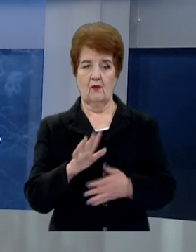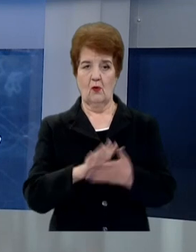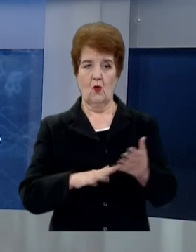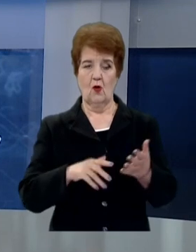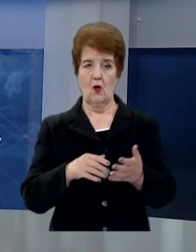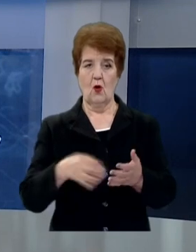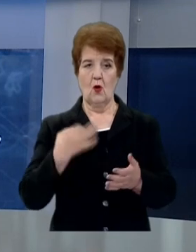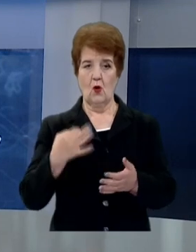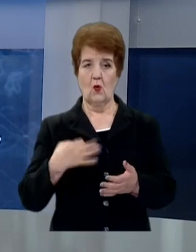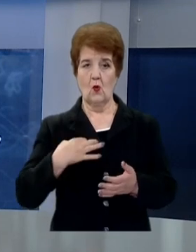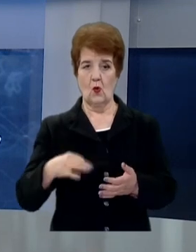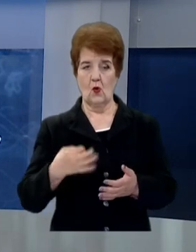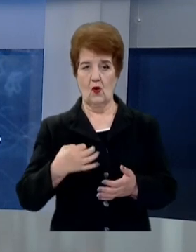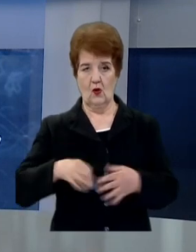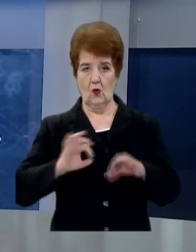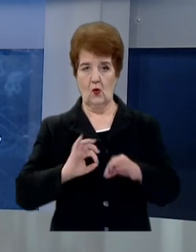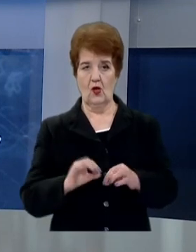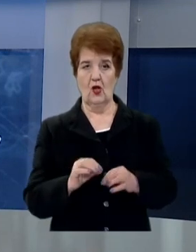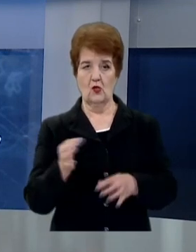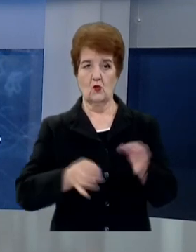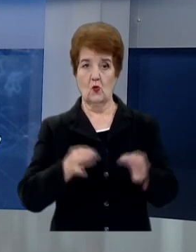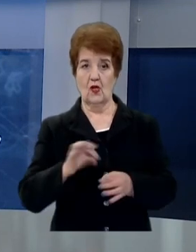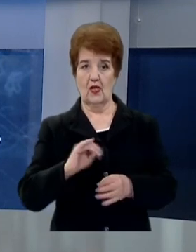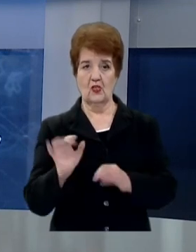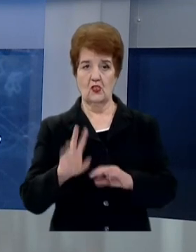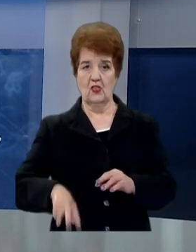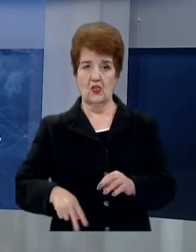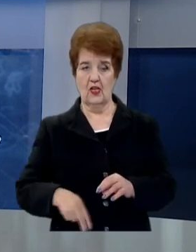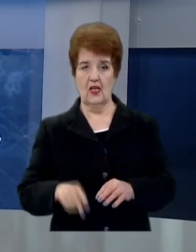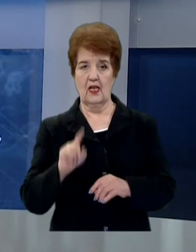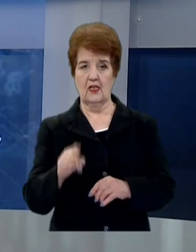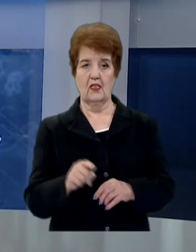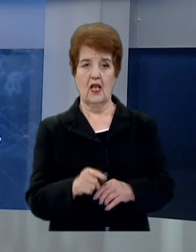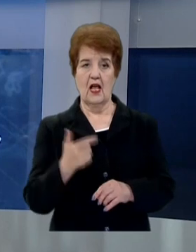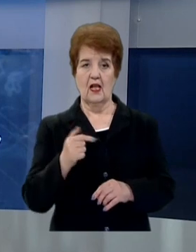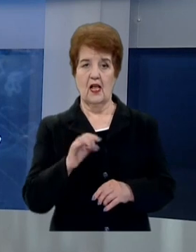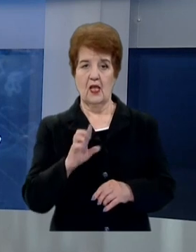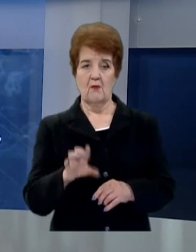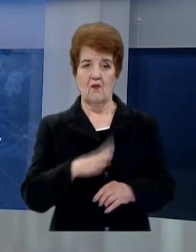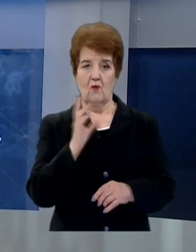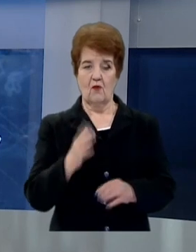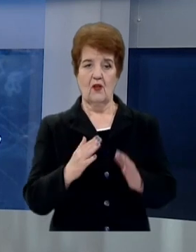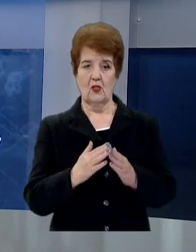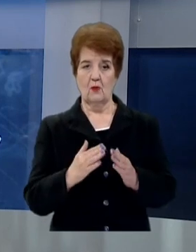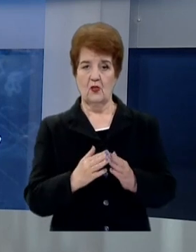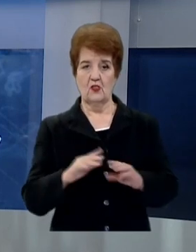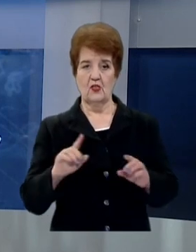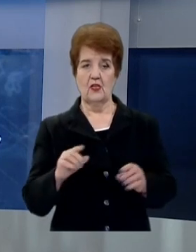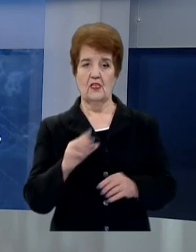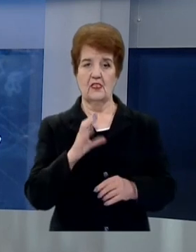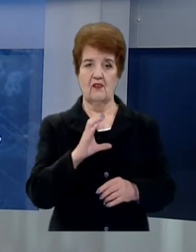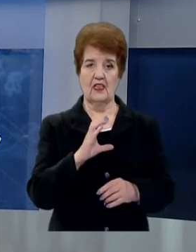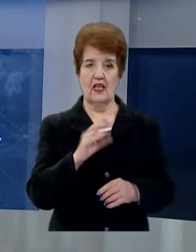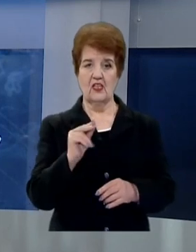procurorilor. Juristul acesteia și directorul adjunct de la Agenția Achiziții Publice, Ghenadie Grib, vor sta în arest la domiciliu. Svetlana